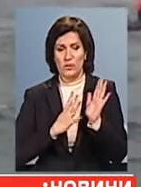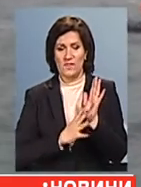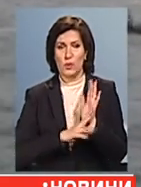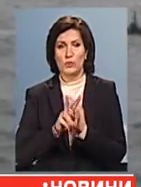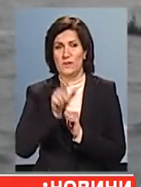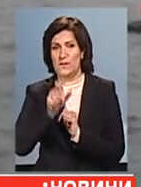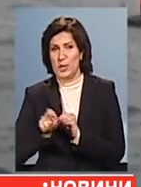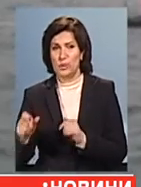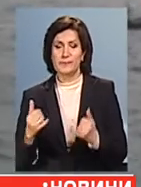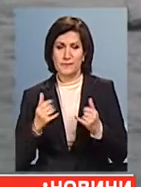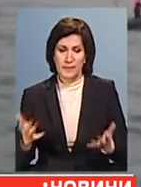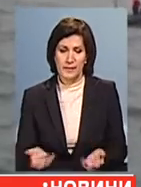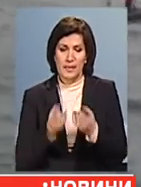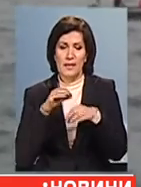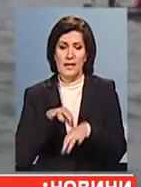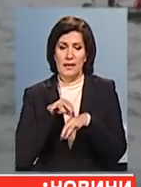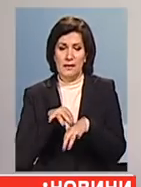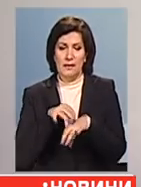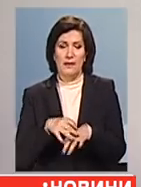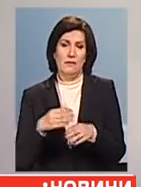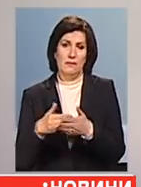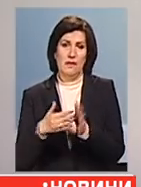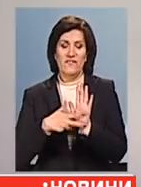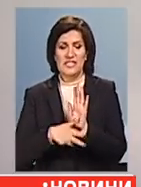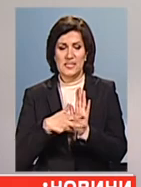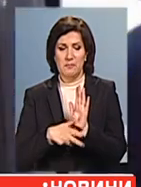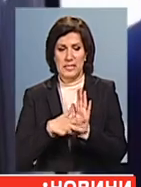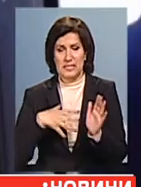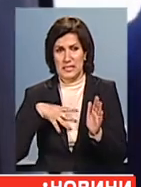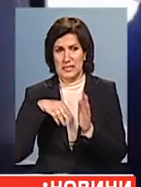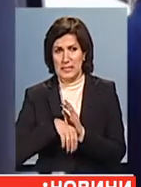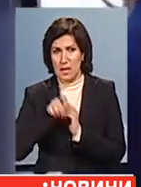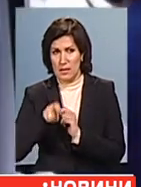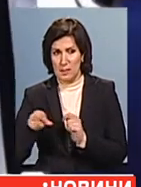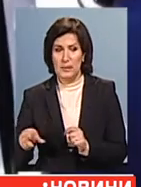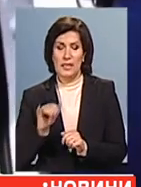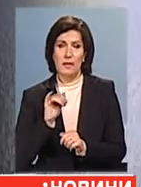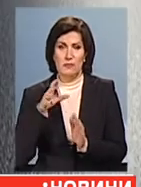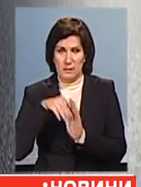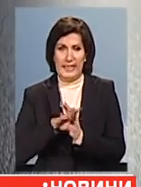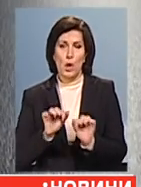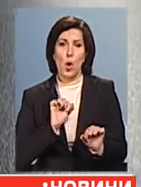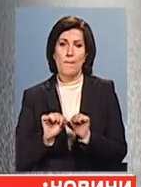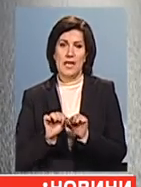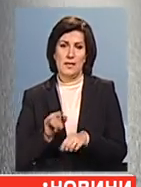на на ради red валенки поднял ее на поверх нее тела облачка 80 из благородных и командир лета к